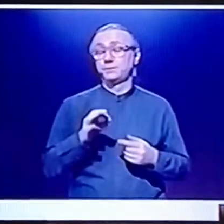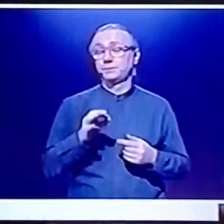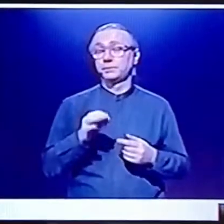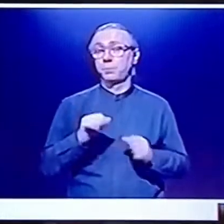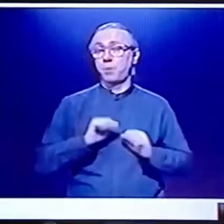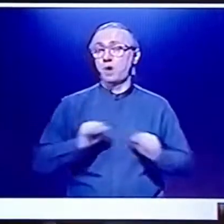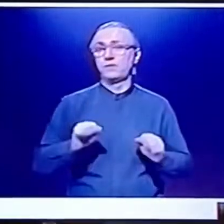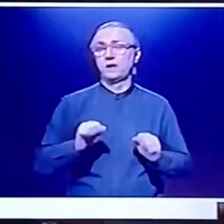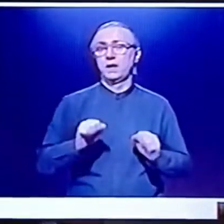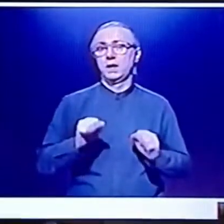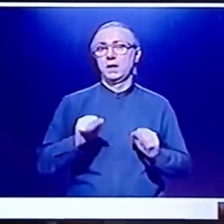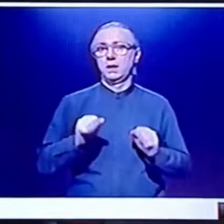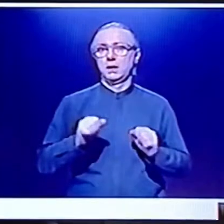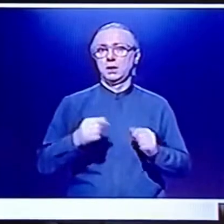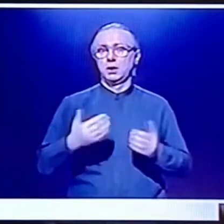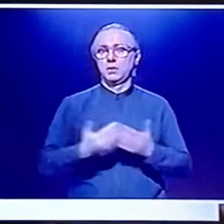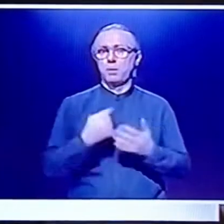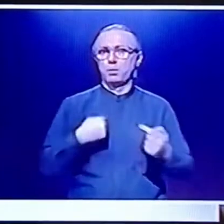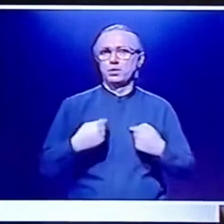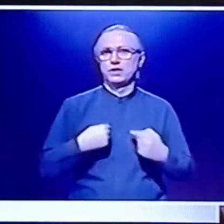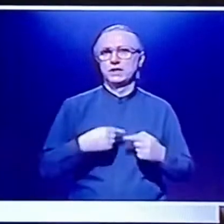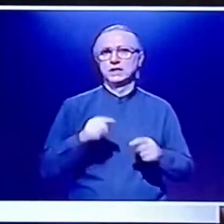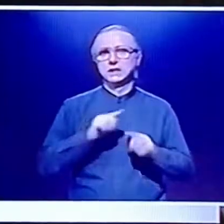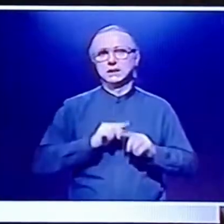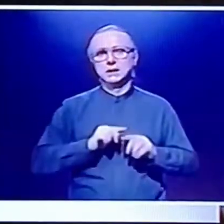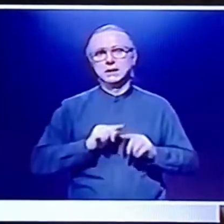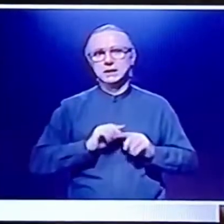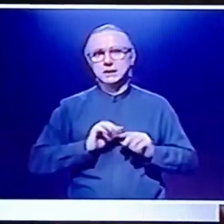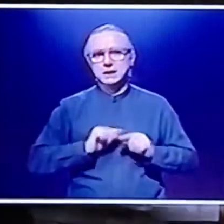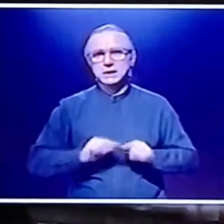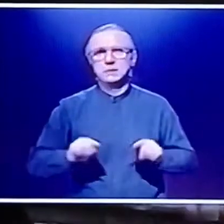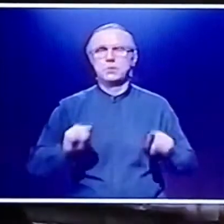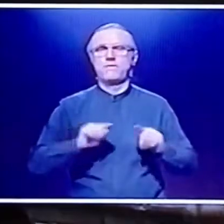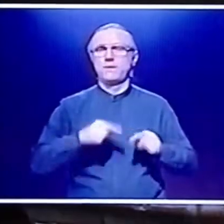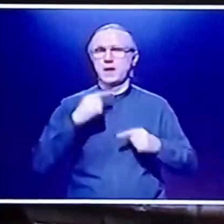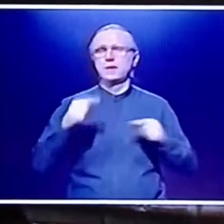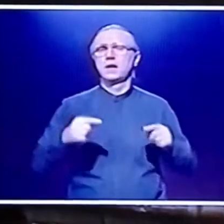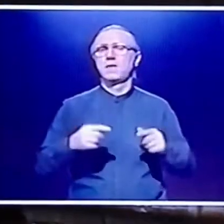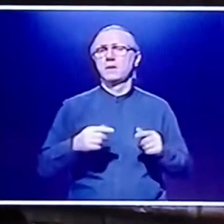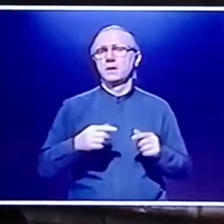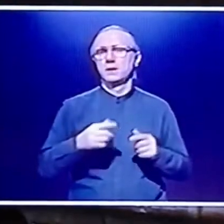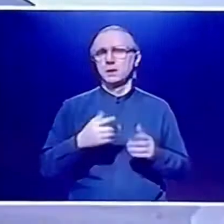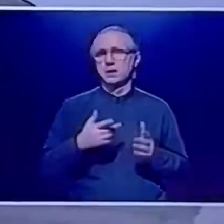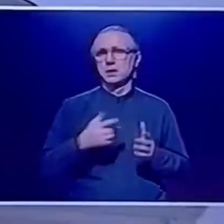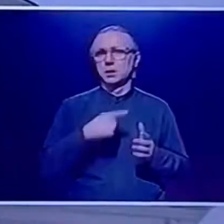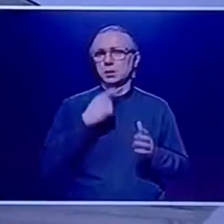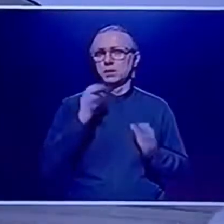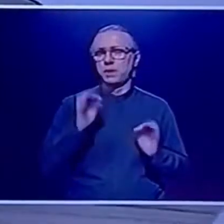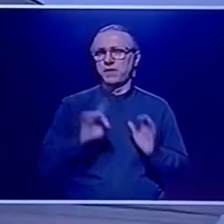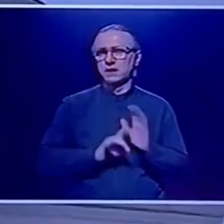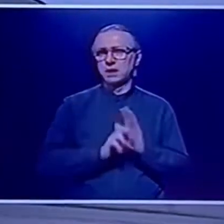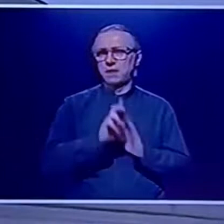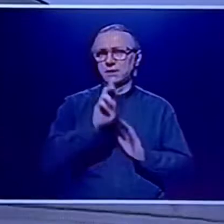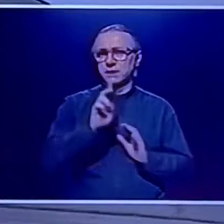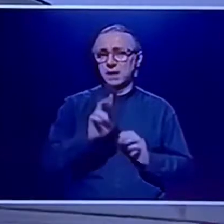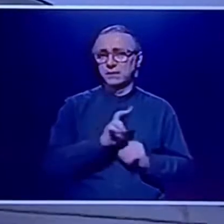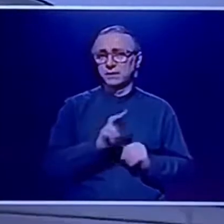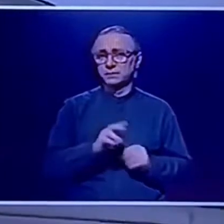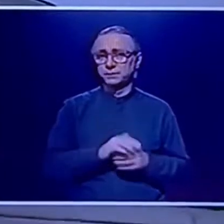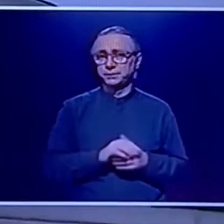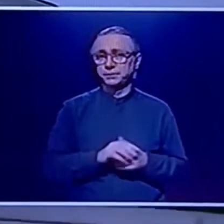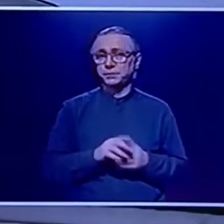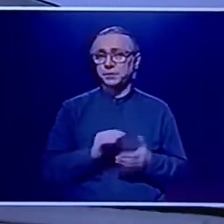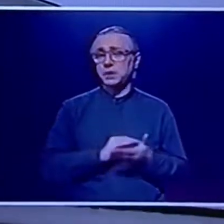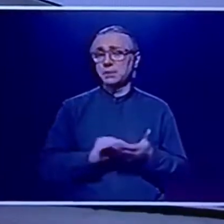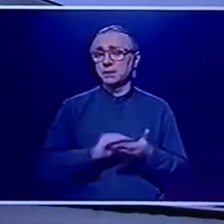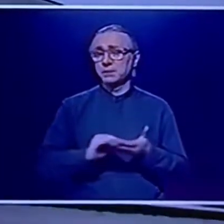Русской Православной Церкви как задача нашего общества, мы рассматривали этот вопрос о том, что надо написать письмо. Ну